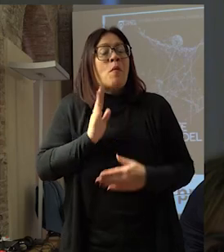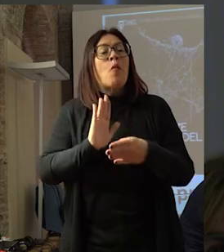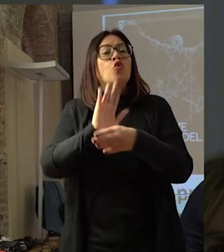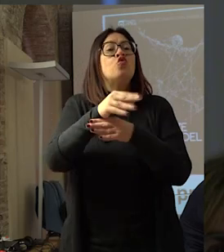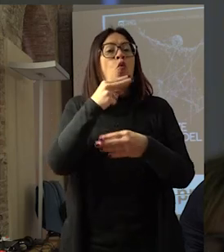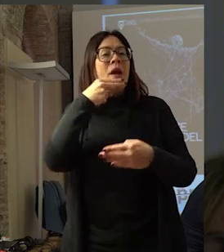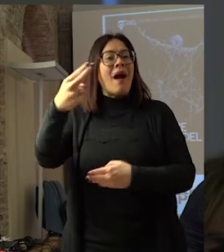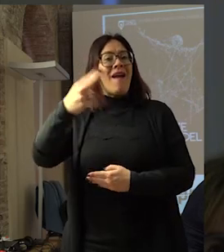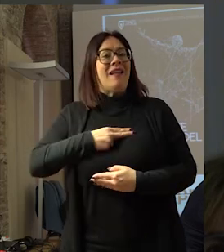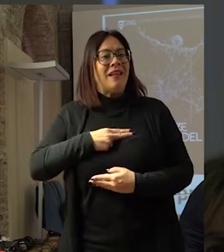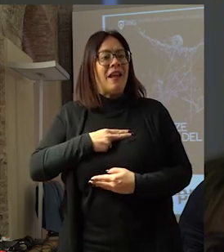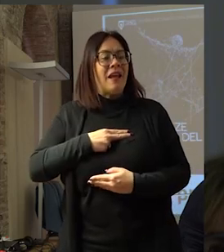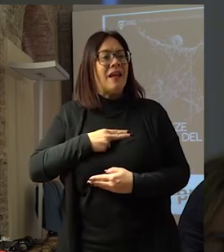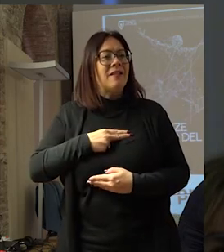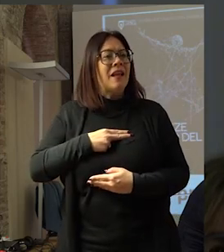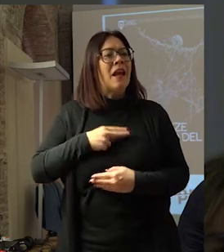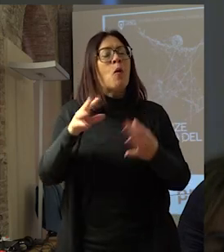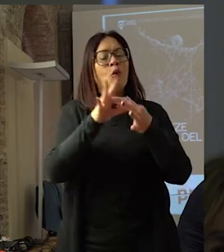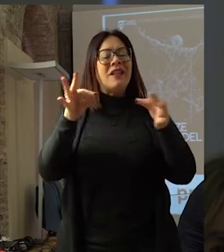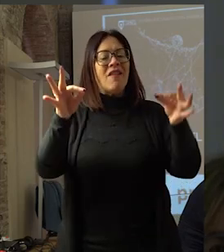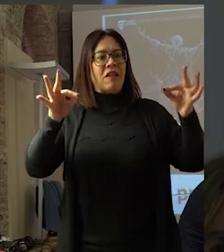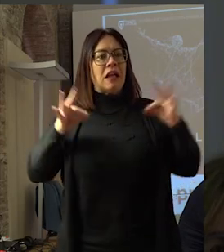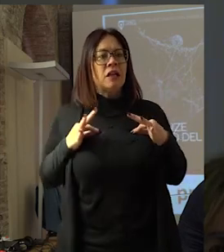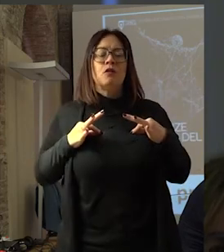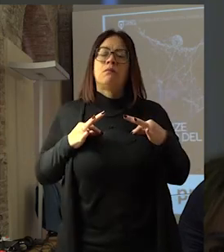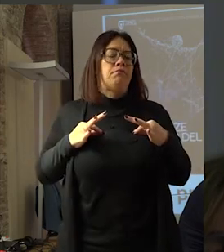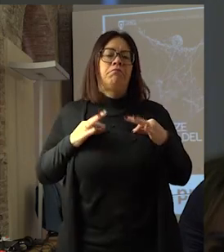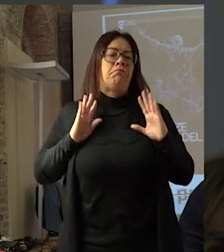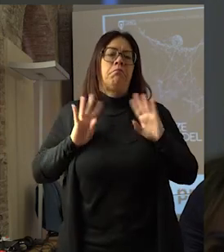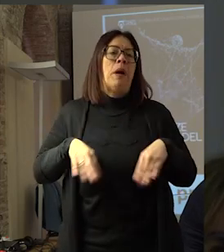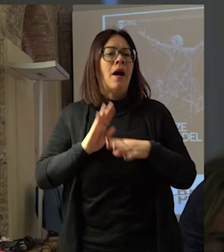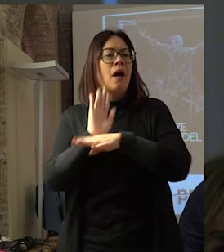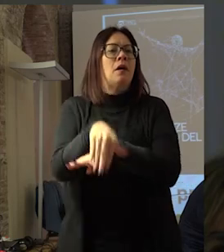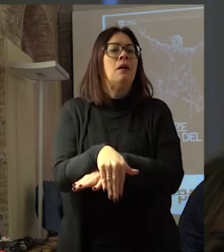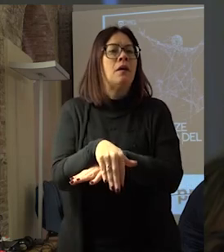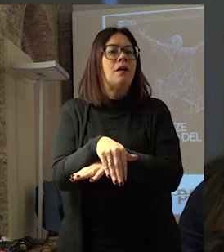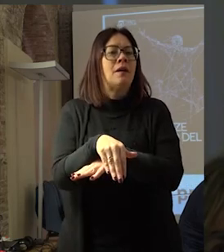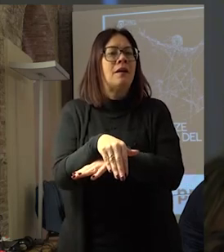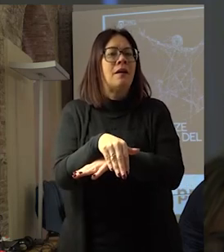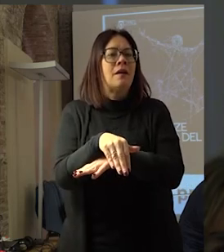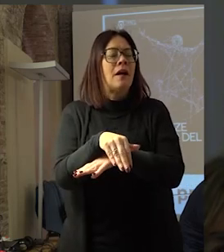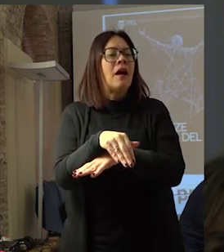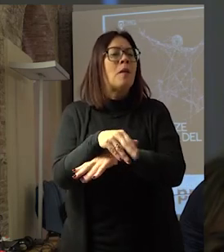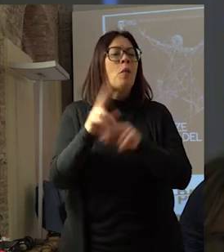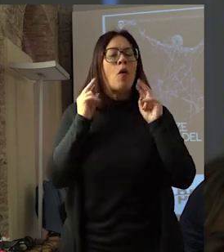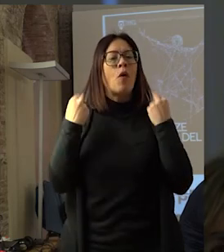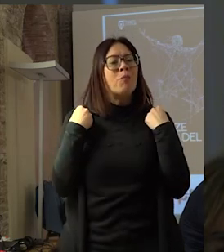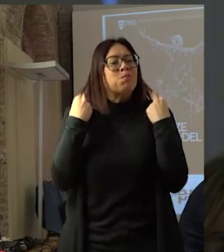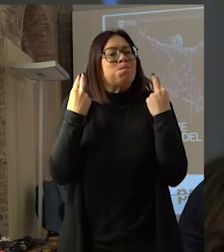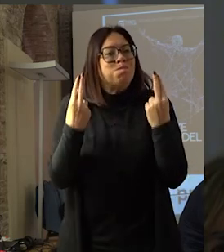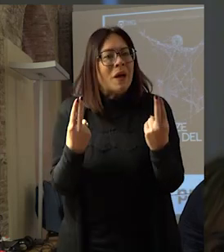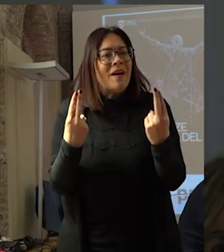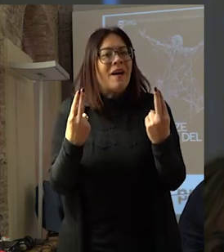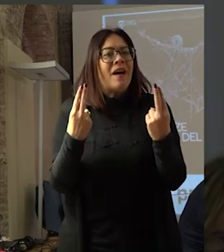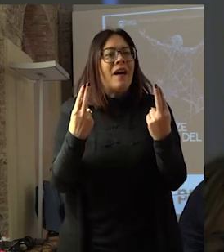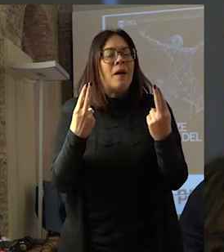definizioni, cioè di farci evadere in senso positivo da tutte quelle